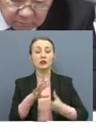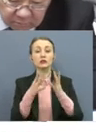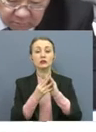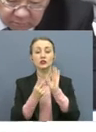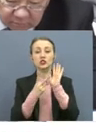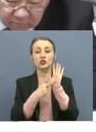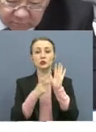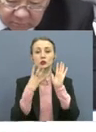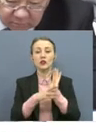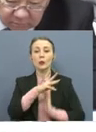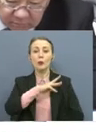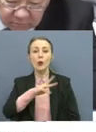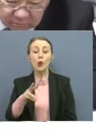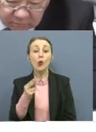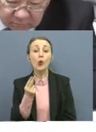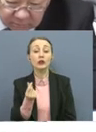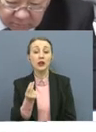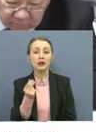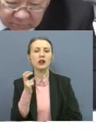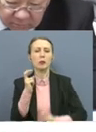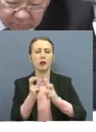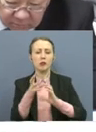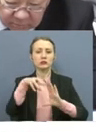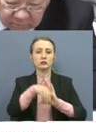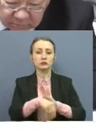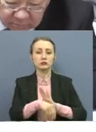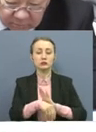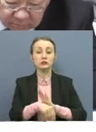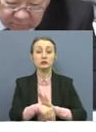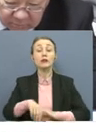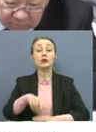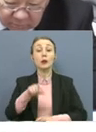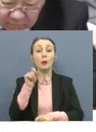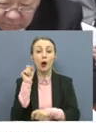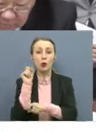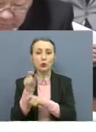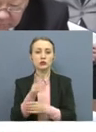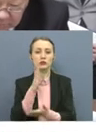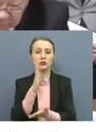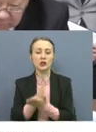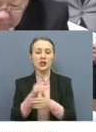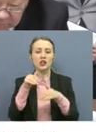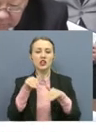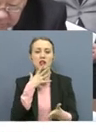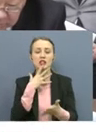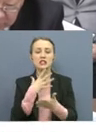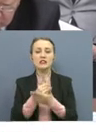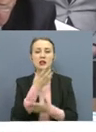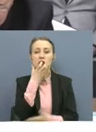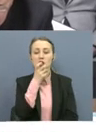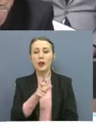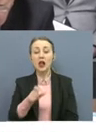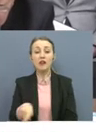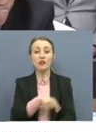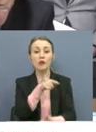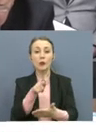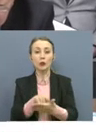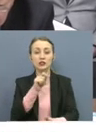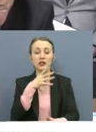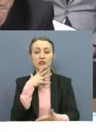Жарқайынға 2 айлық көмір қоры әкелінді. Мазутқа келер болсақ, 2,5 миллиард теңге жұмсалып, 20,9 тоннасы